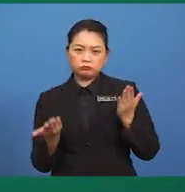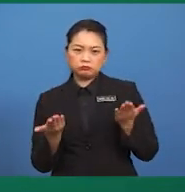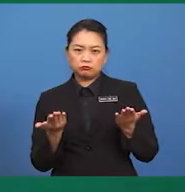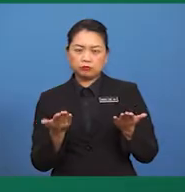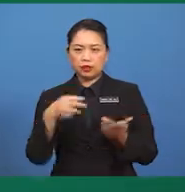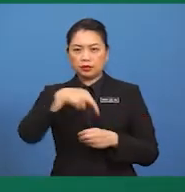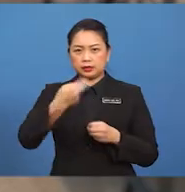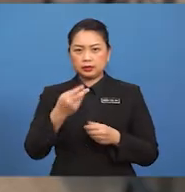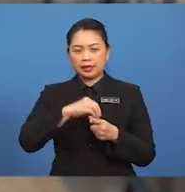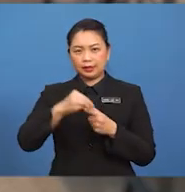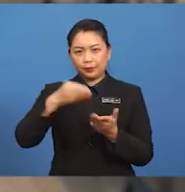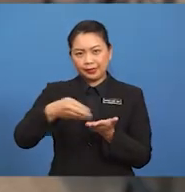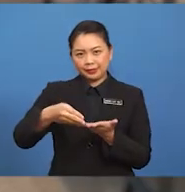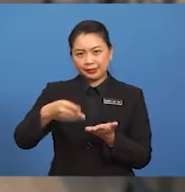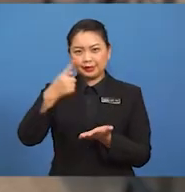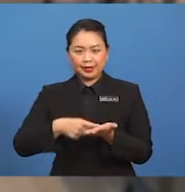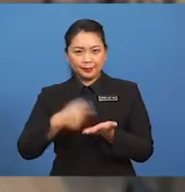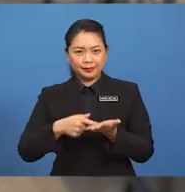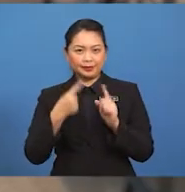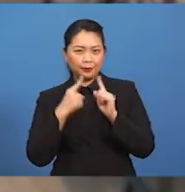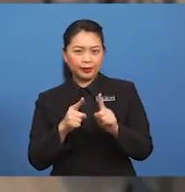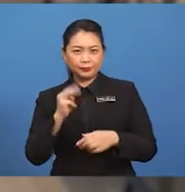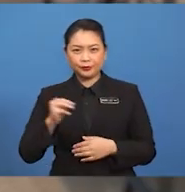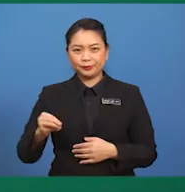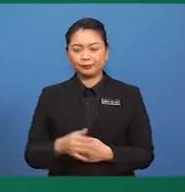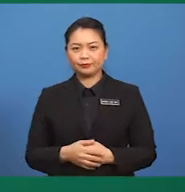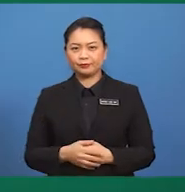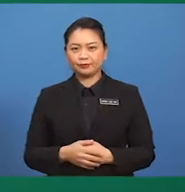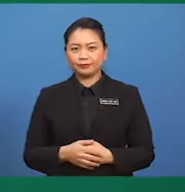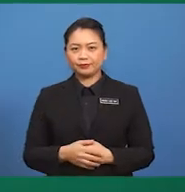atau belanja. Apakah jawapannya, murid-murid?